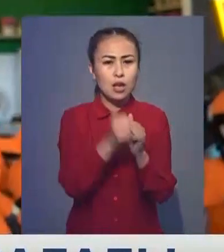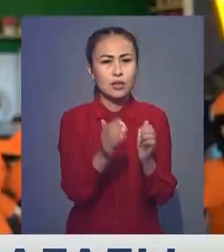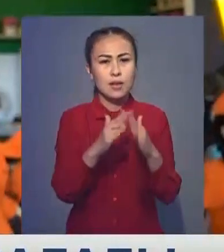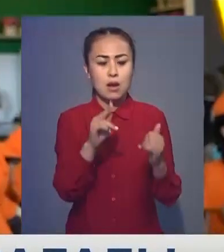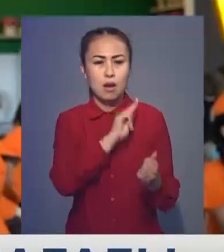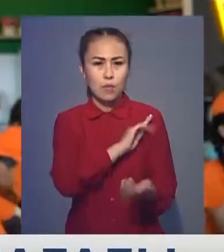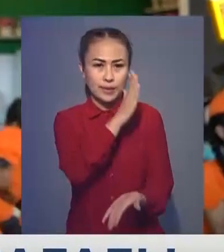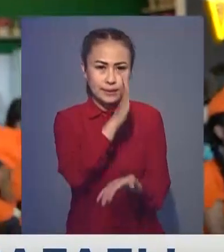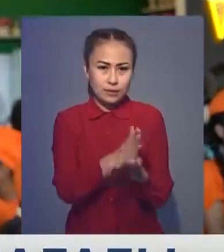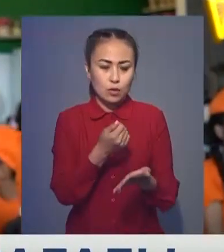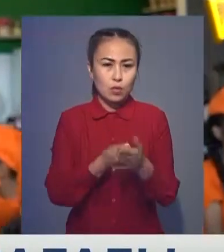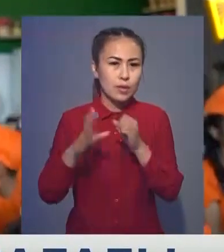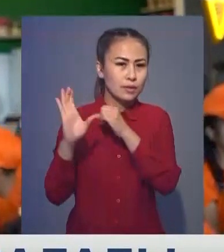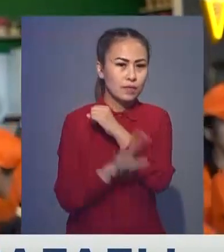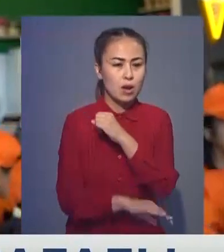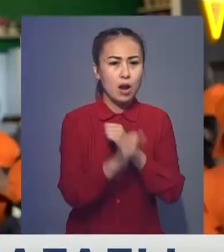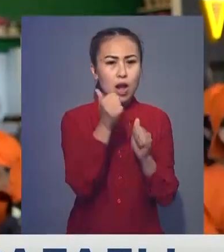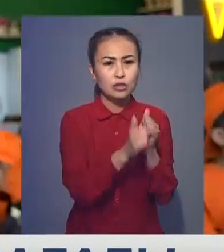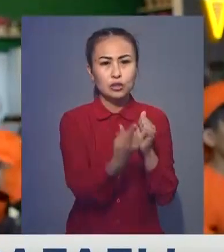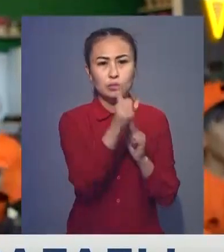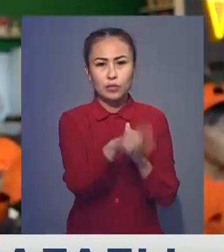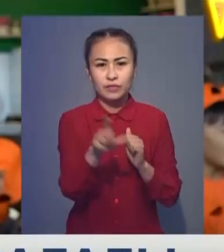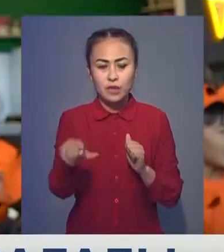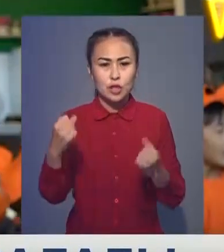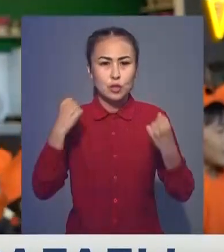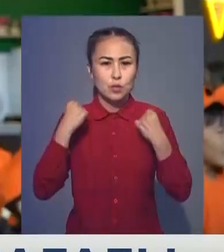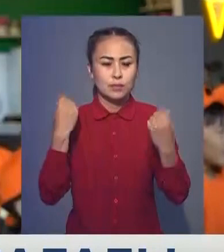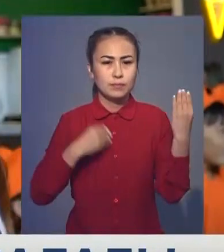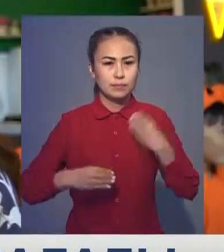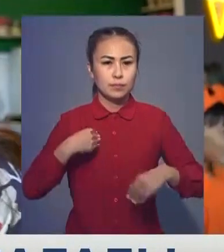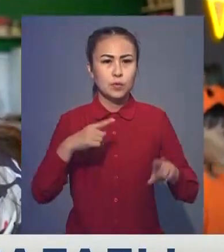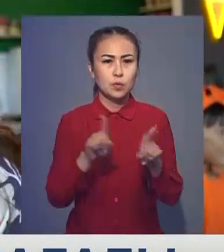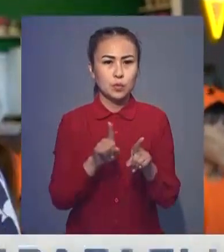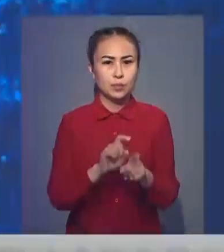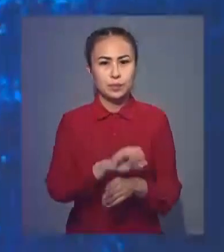істейді. Демалыстың соңында әр балаға облыс атынан спорттық киім кешекте береміз.